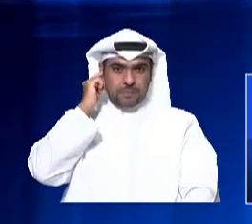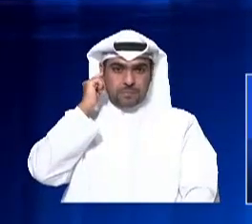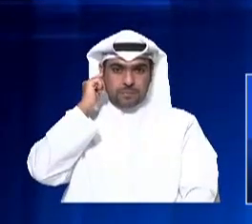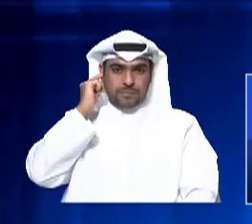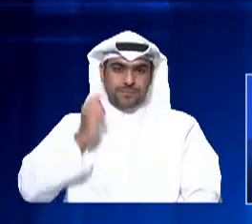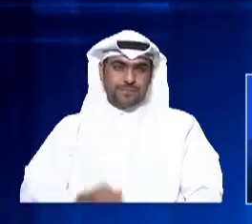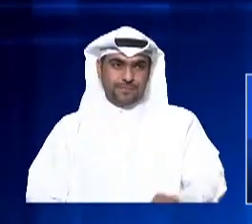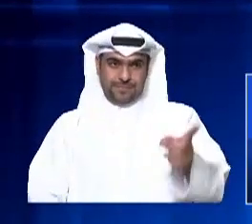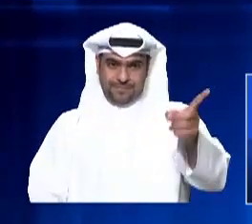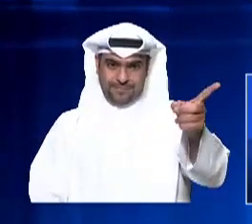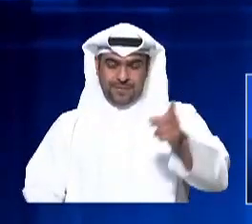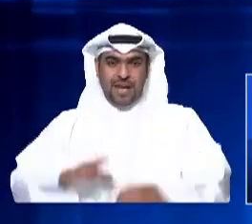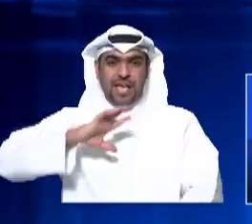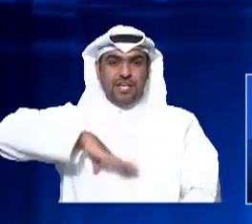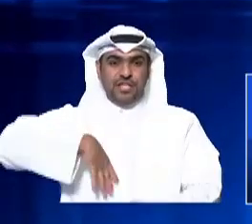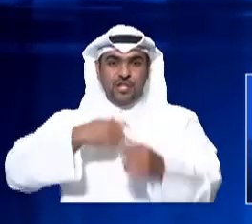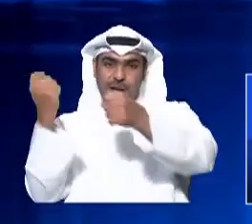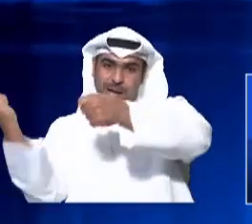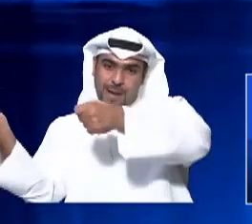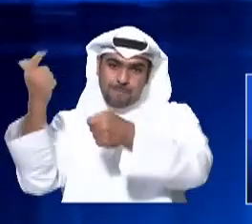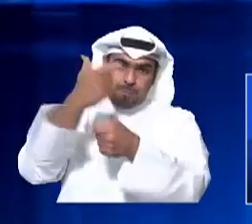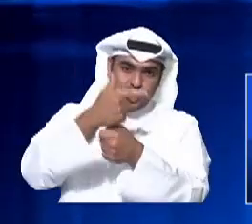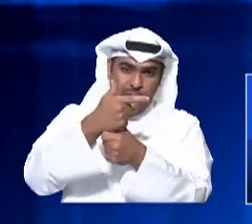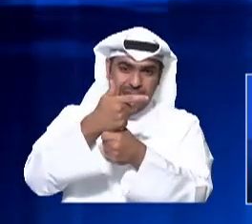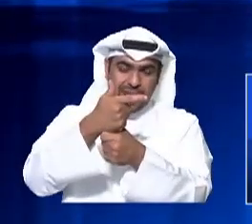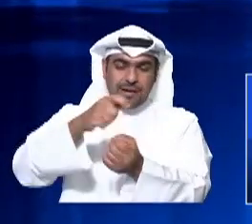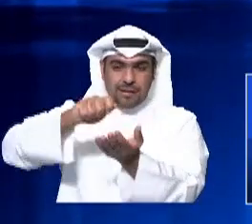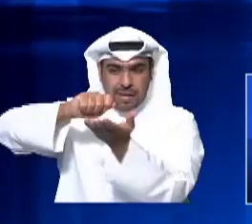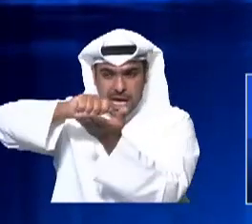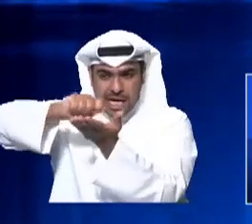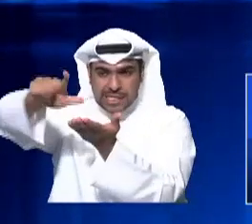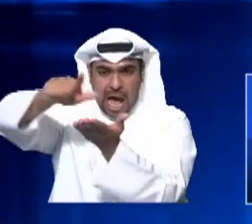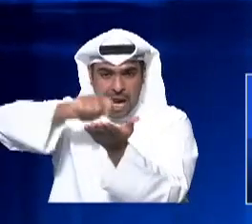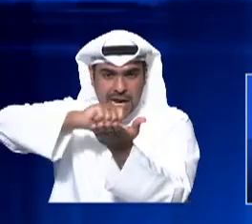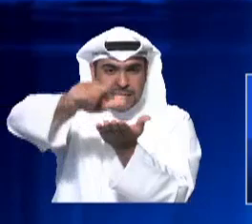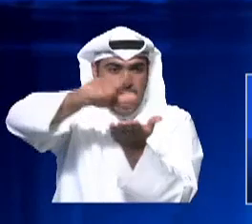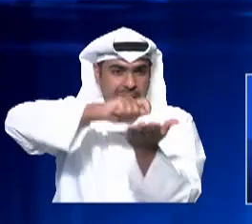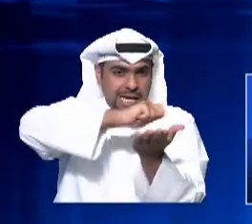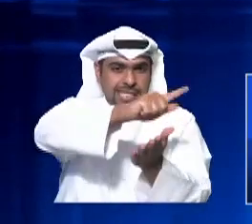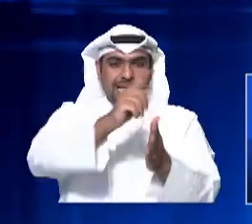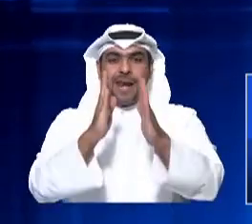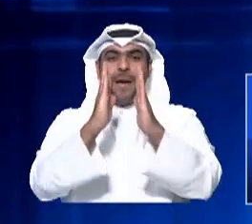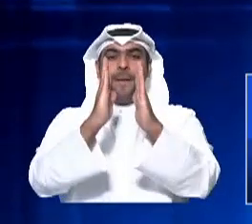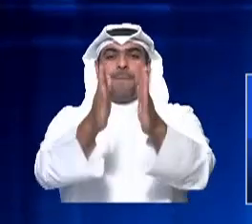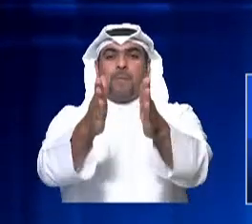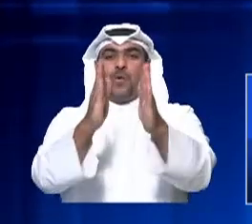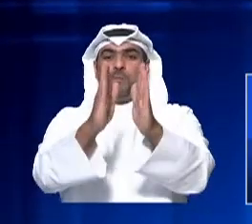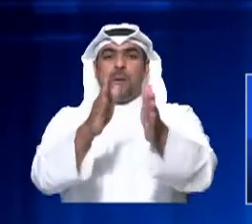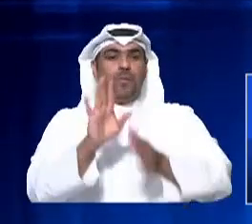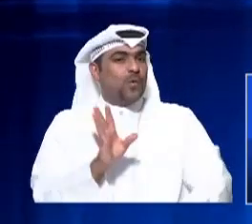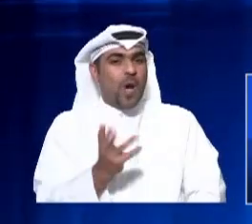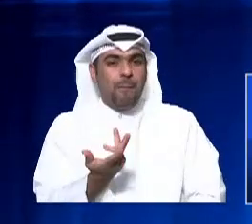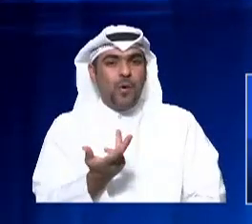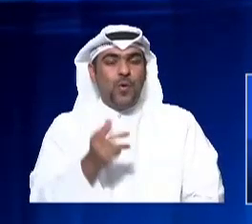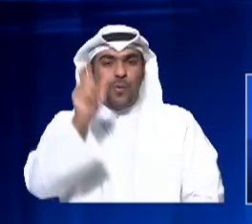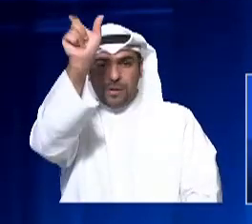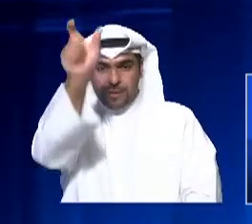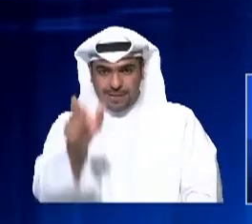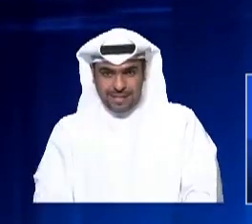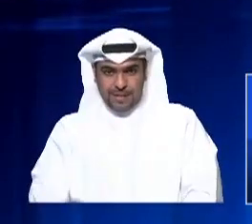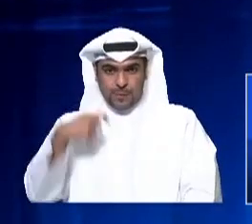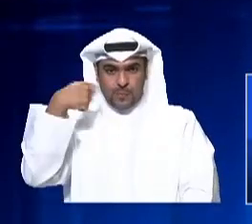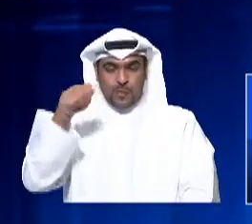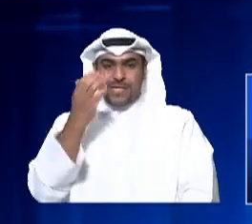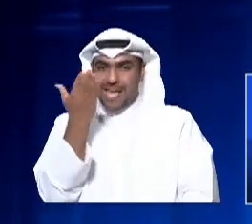وبعث سمو ولي العهد الشيخ مشعل الأحمد الجابر الصباح حفظه الله ببرقيات تهان إلى معالي وزير التربية وزير التعليم